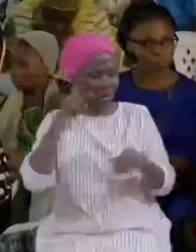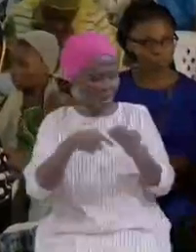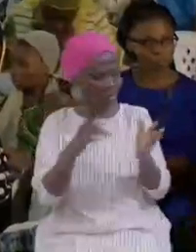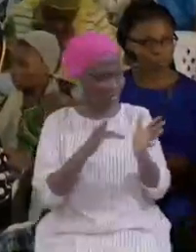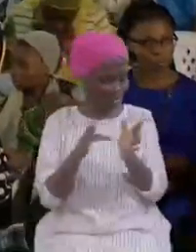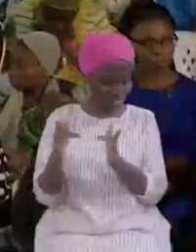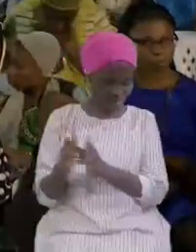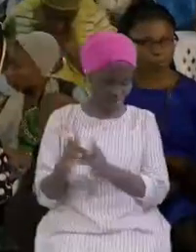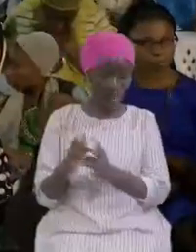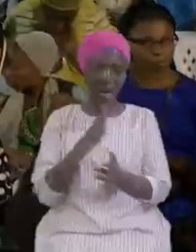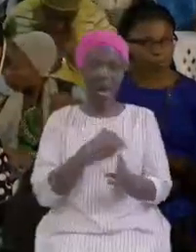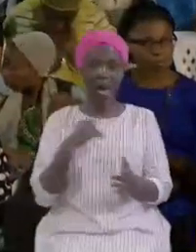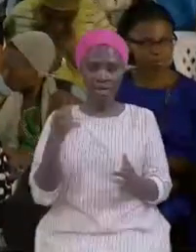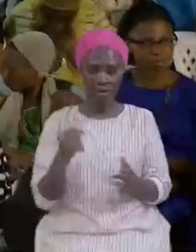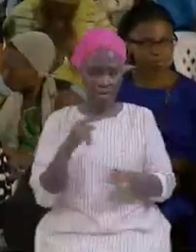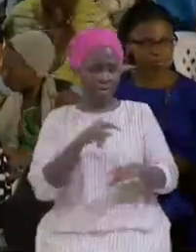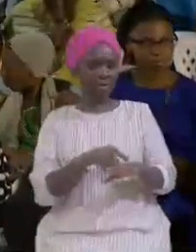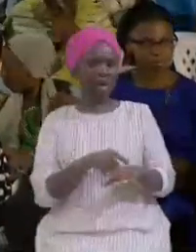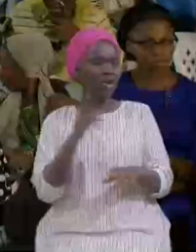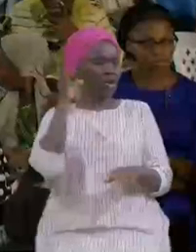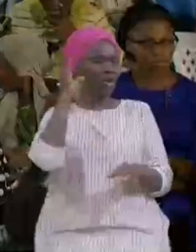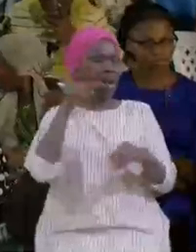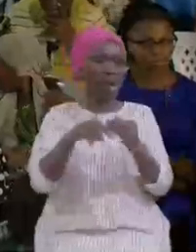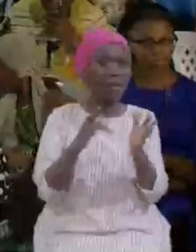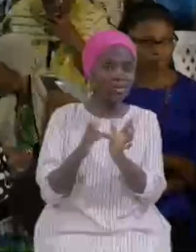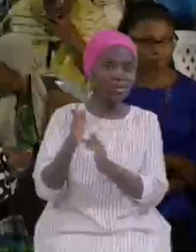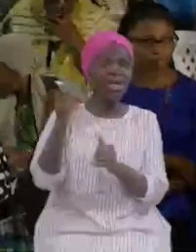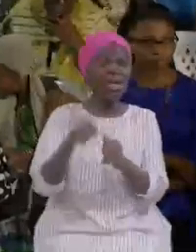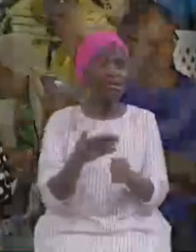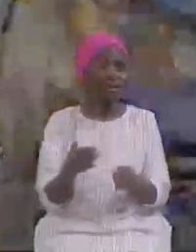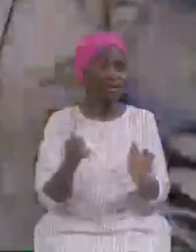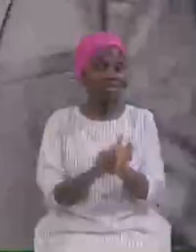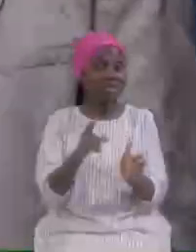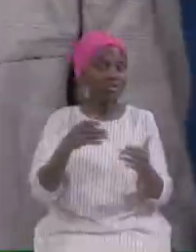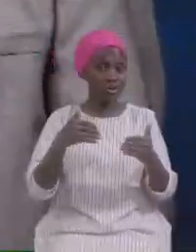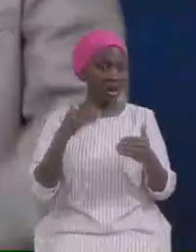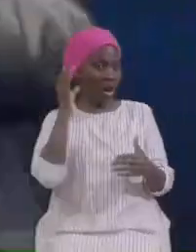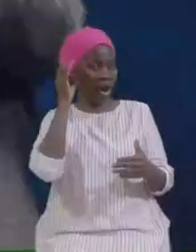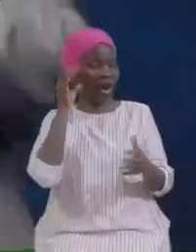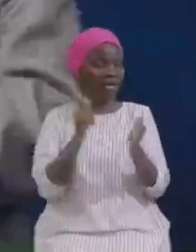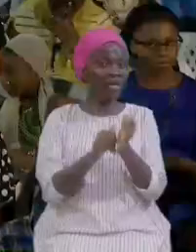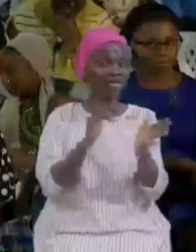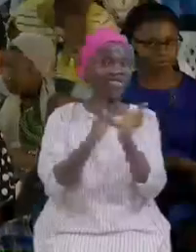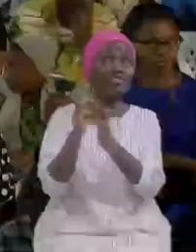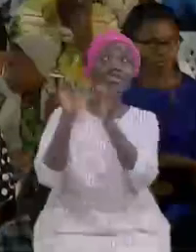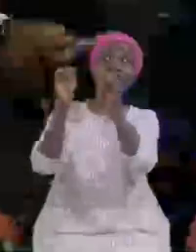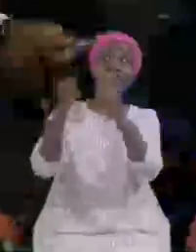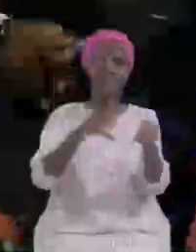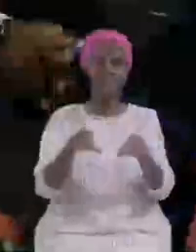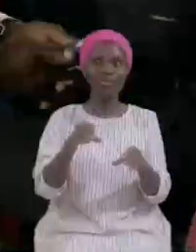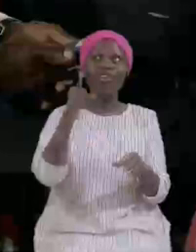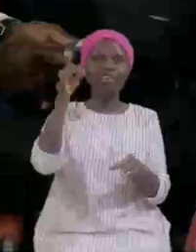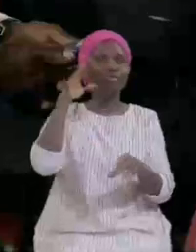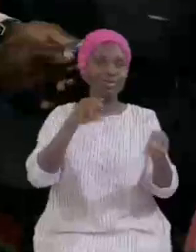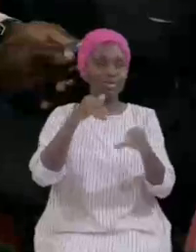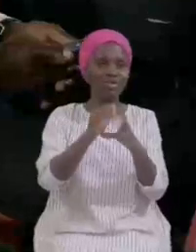de Jésus. Et dès que tu entends parler de Jésus, tout ce que tu as entendu que Jésus peut faire, il le fera dans